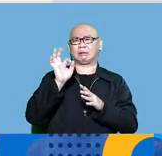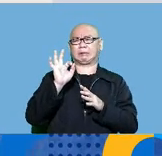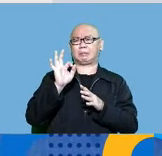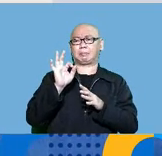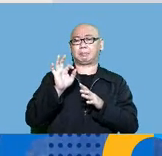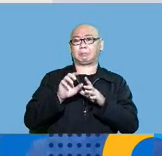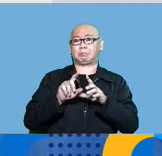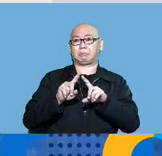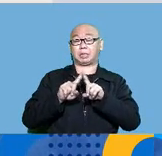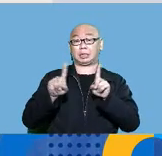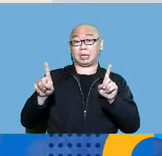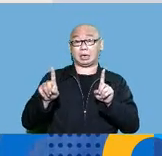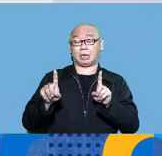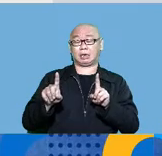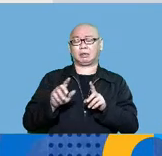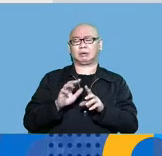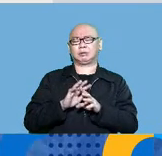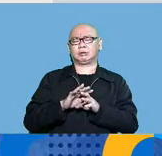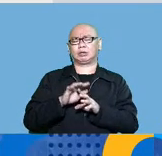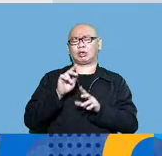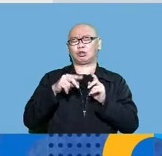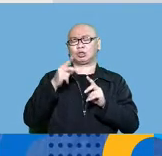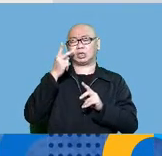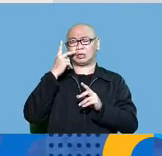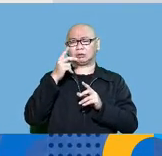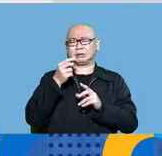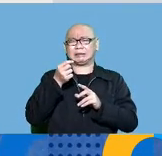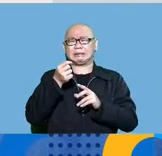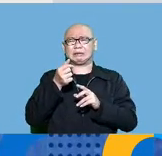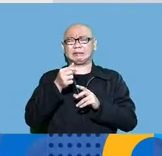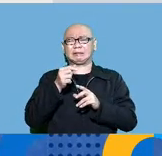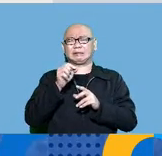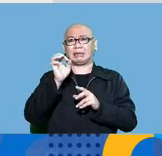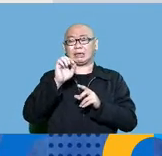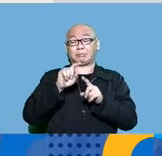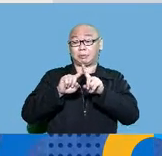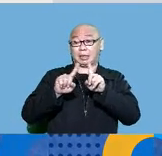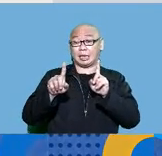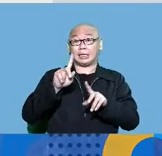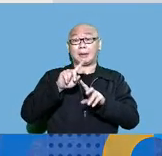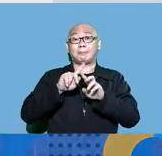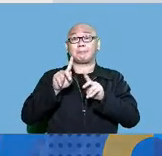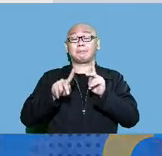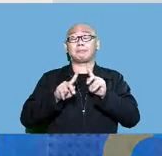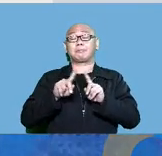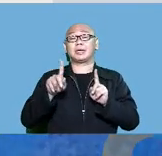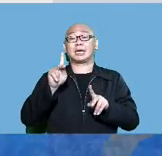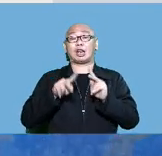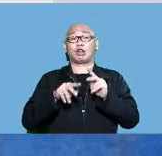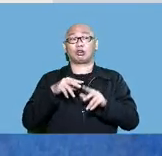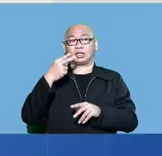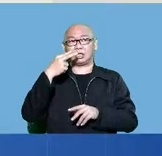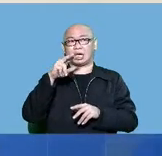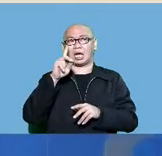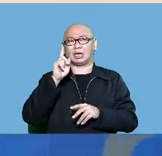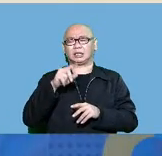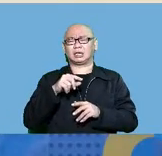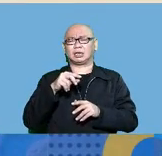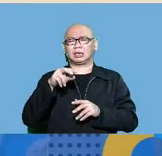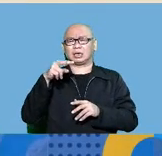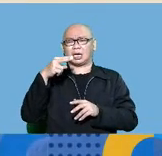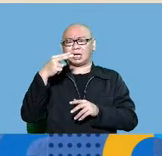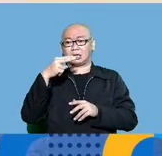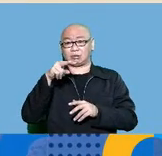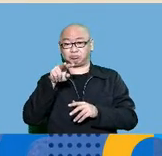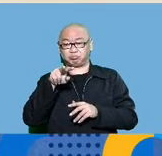jika sepintas tidak ada perbedaan, tapi jika dicermati maka tampak adanya perbedaan.